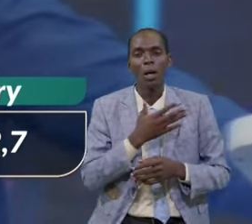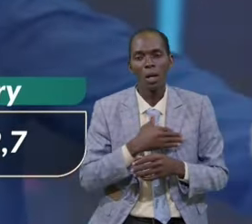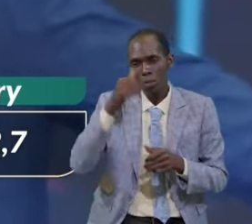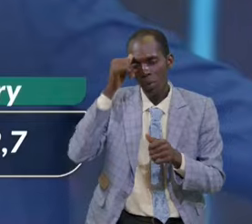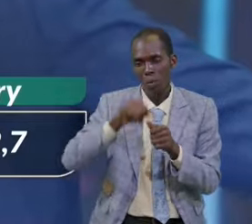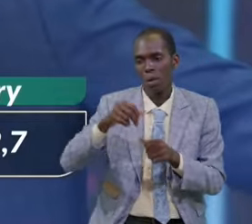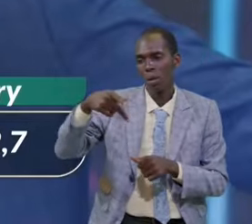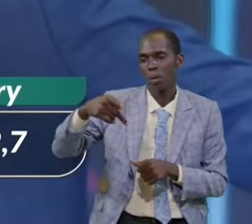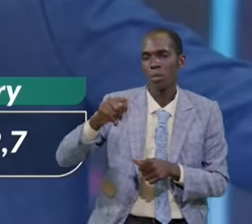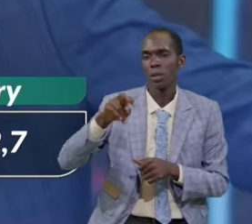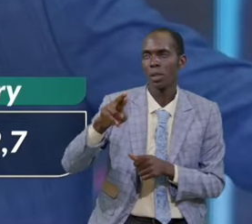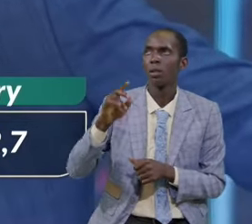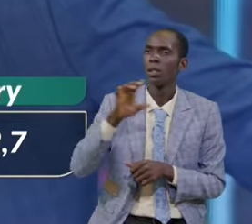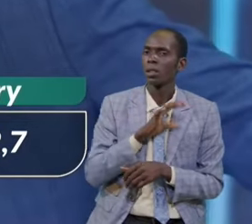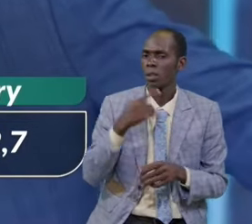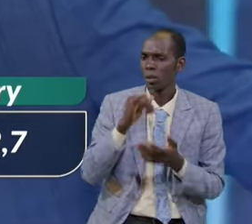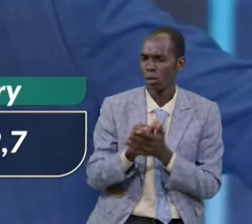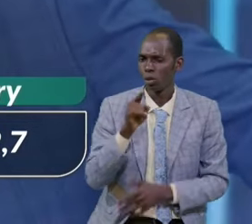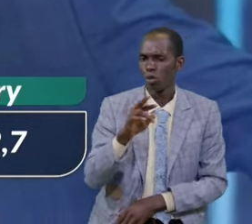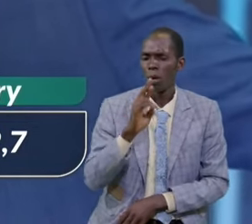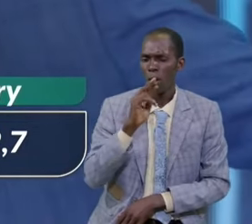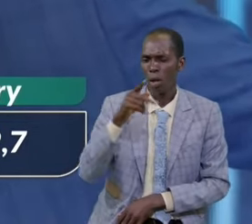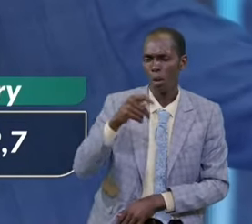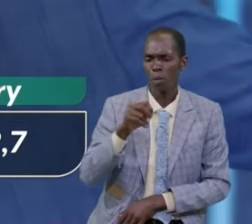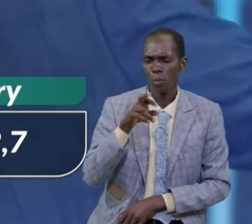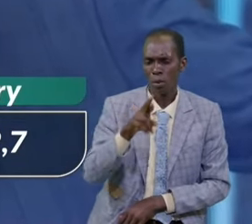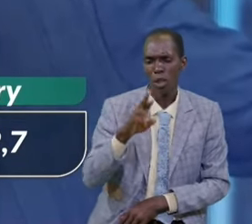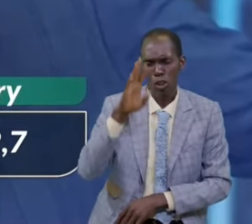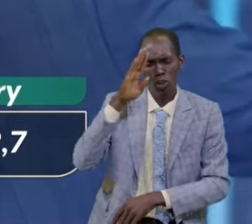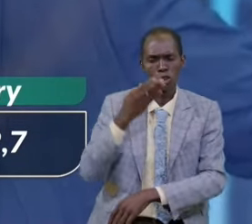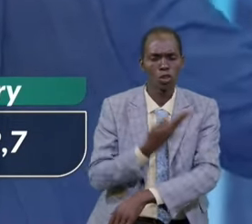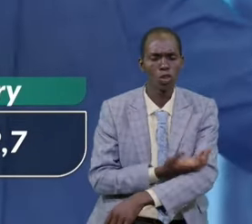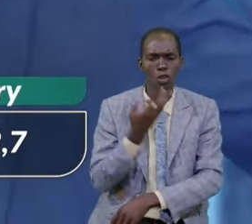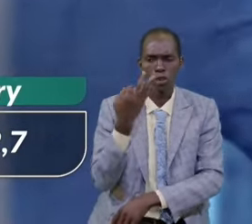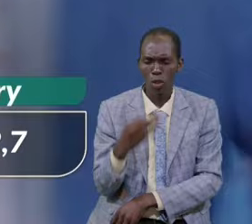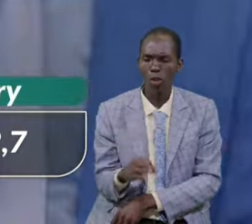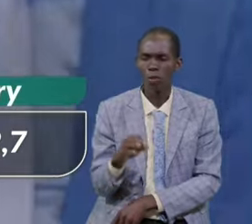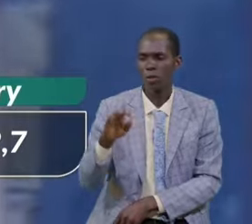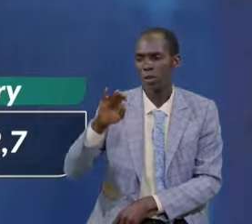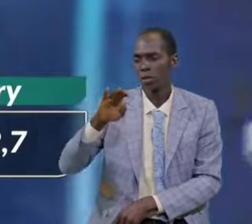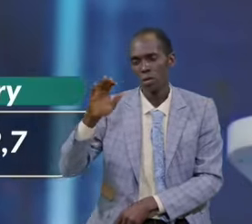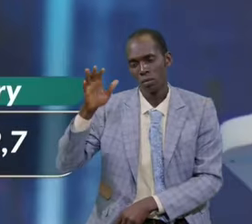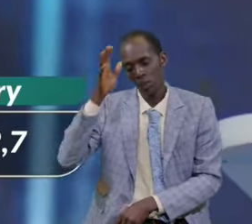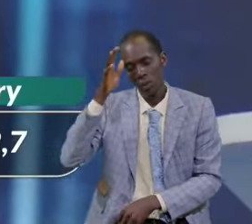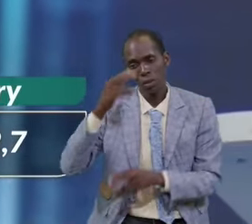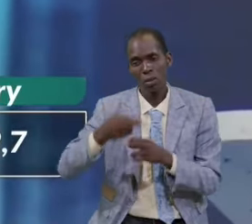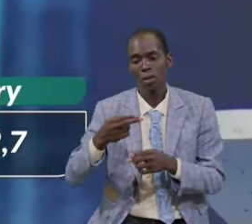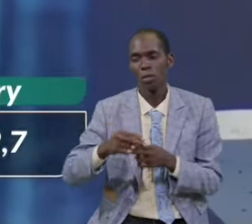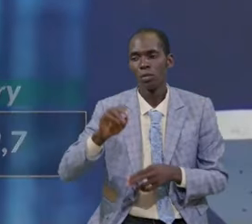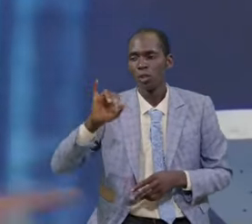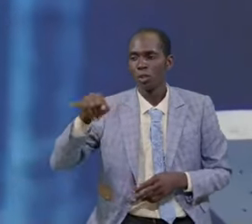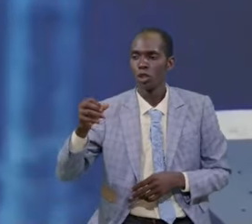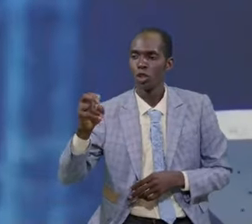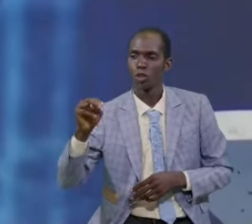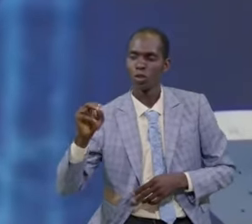de Barjoun. Ce n'est pas la chair et le sang qui t'ont révélé ces choses, mais mon Père qui est dans les cieux. Il dit, sur